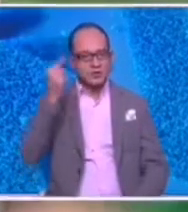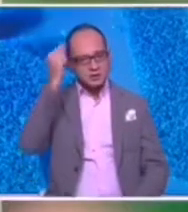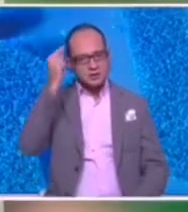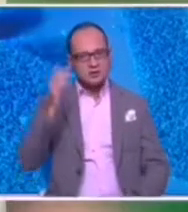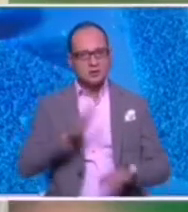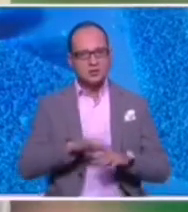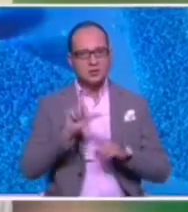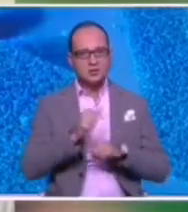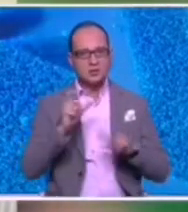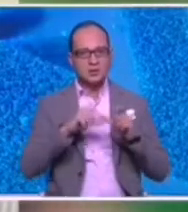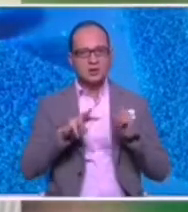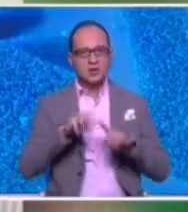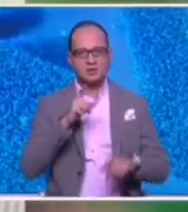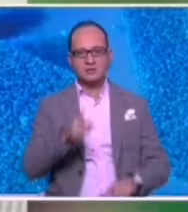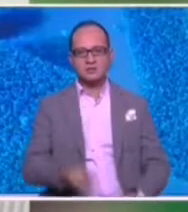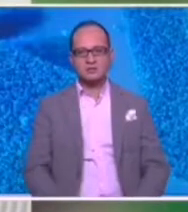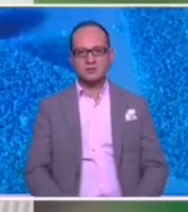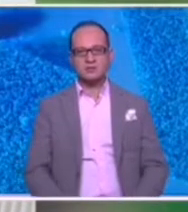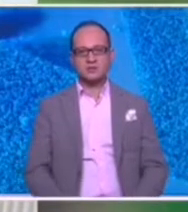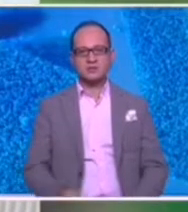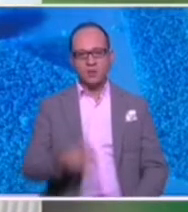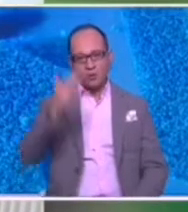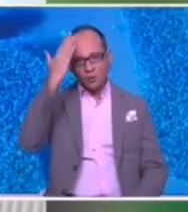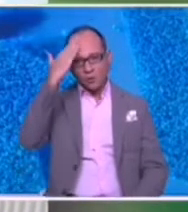kavuşturan uzmansa Serkan aydındı